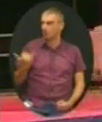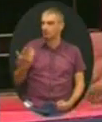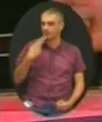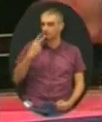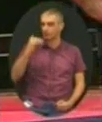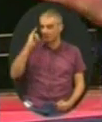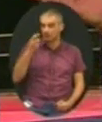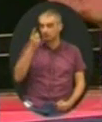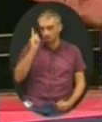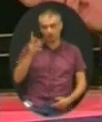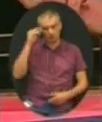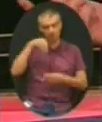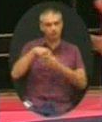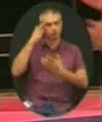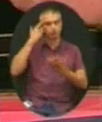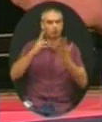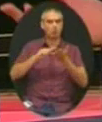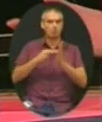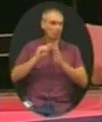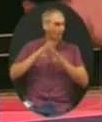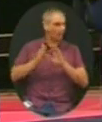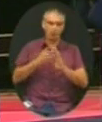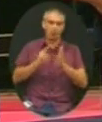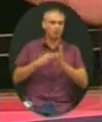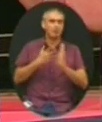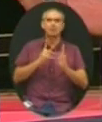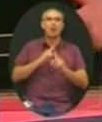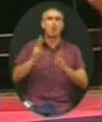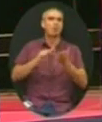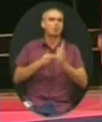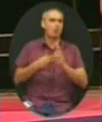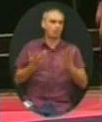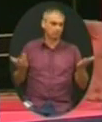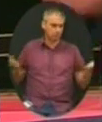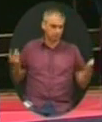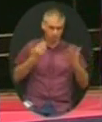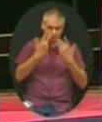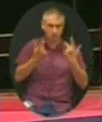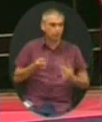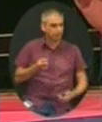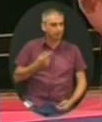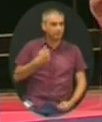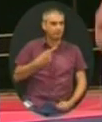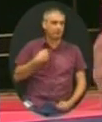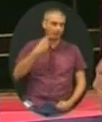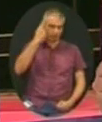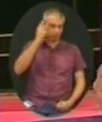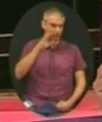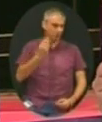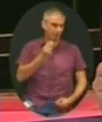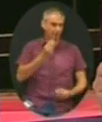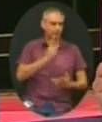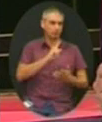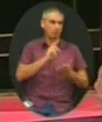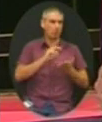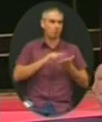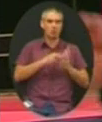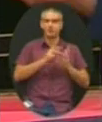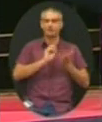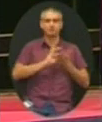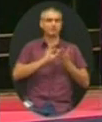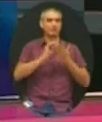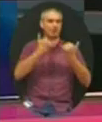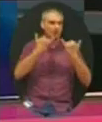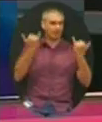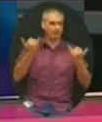התשובה היא כן, והוא צריך להכניס שיקולים פוליטיים. הכל פוליטי, מה לא פוליטי? בוודאי ששר, אני חושבת שיש משרדים שהם לא פוליטיים. משרד